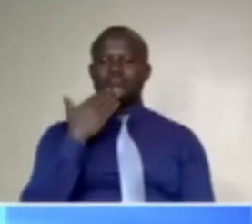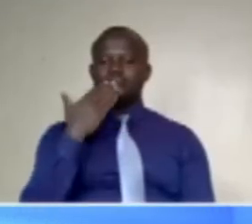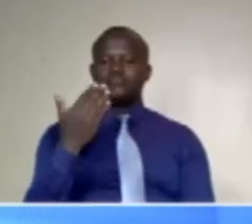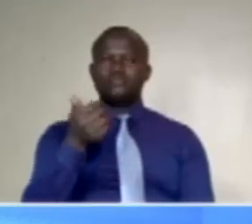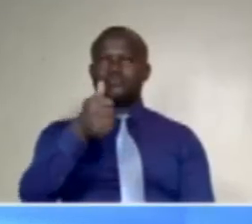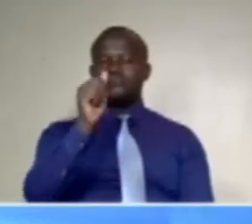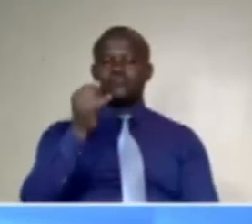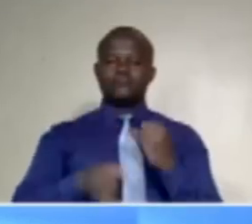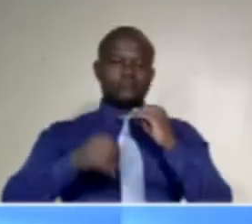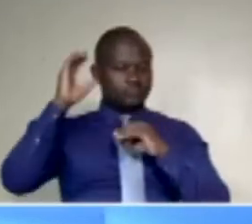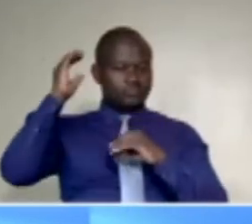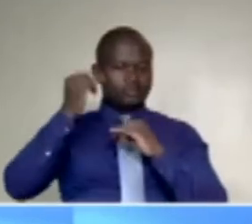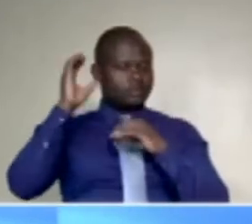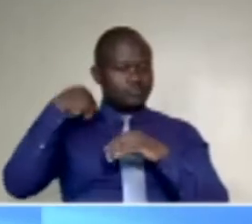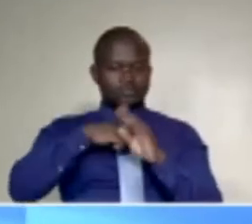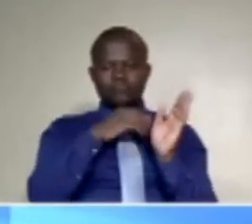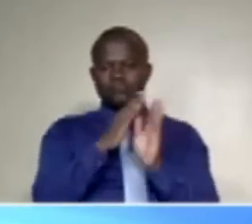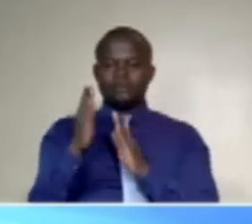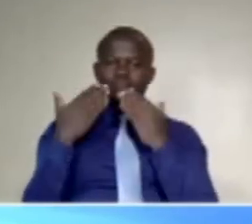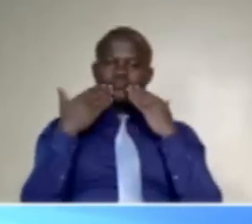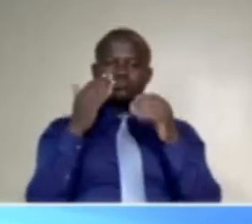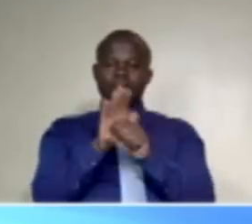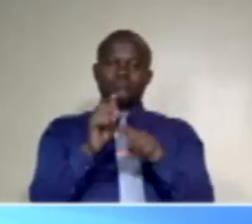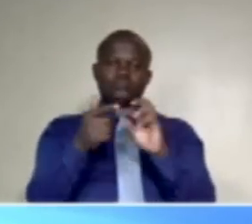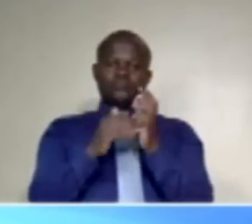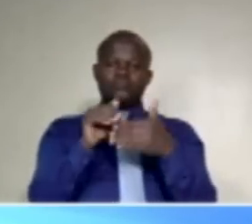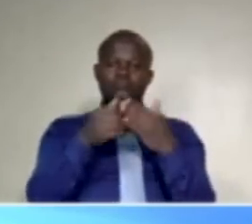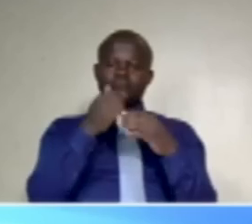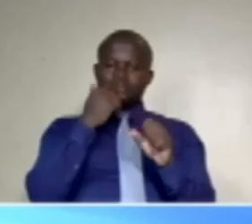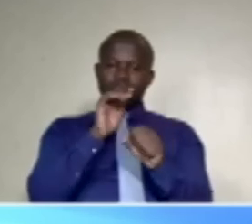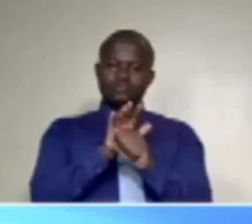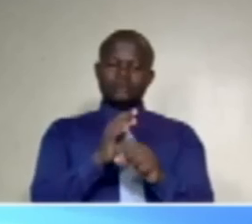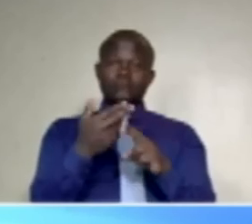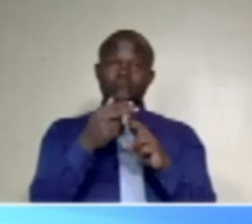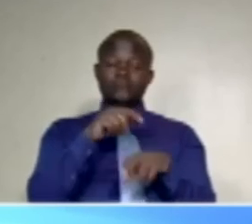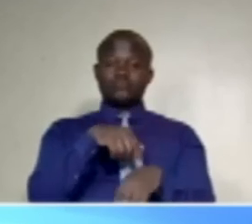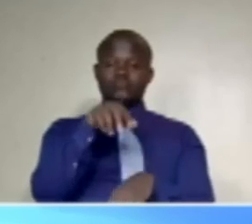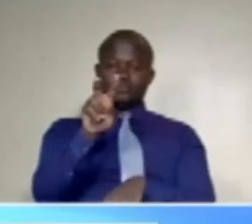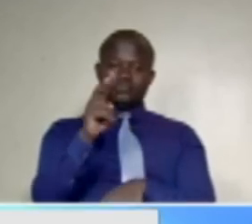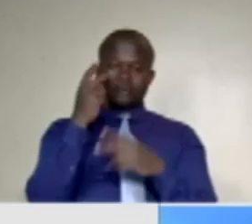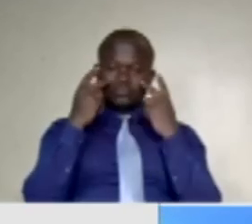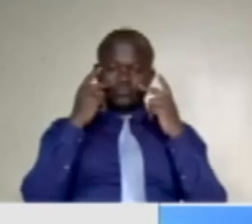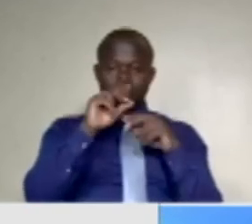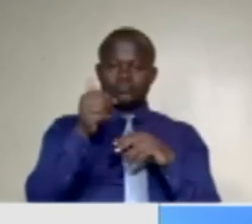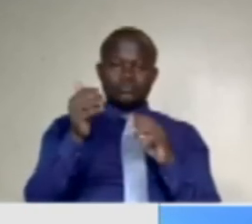nawe tugejeje ku musozo w'amakuru twe twabateguriye mbashimire cyane ariko nanabararikira kuza kubana natwe ku isaha ya saa mbiri nabwo